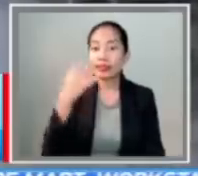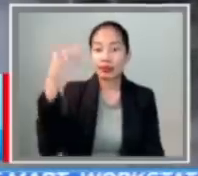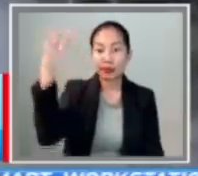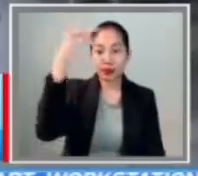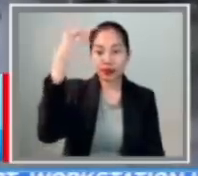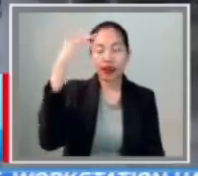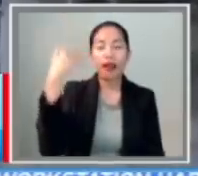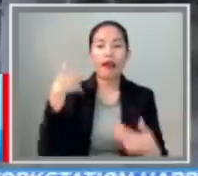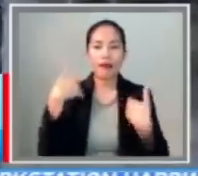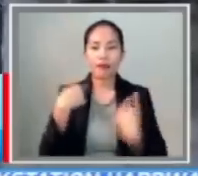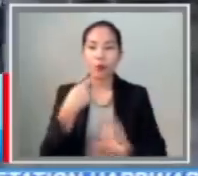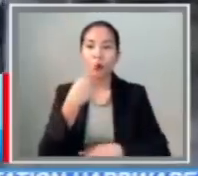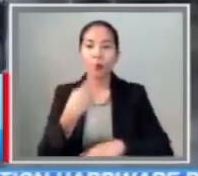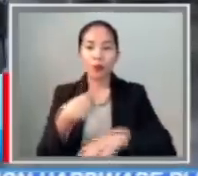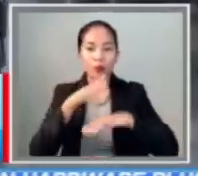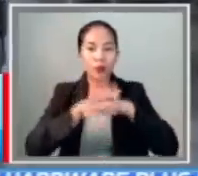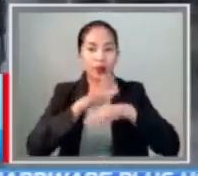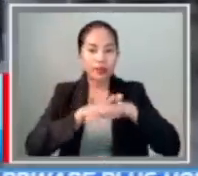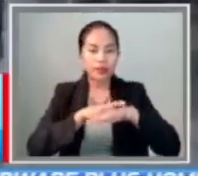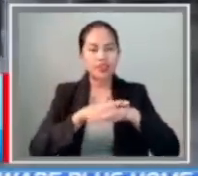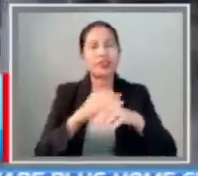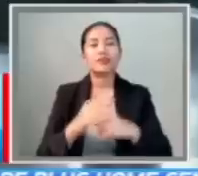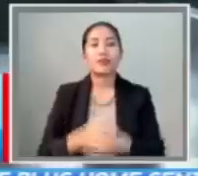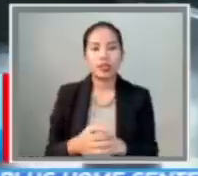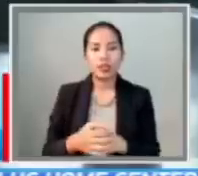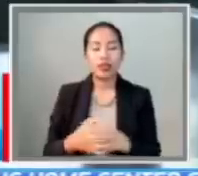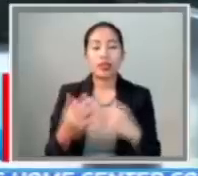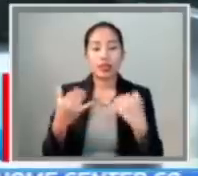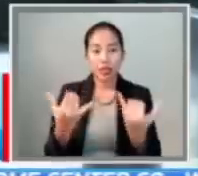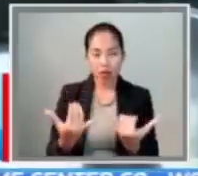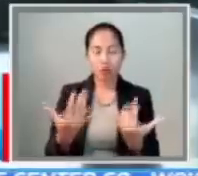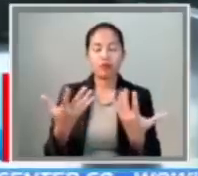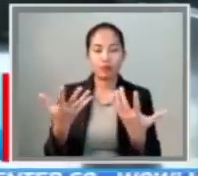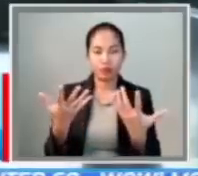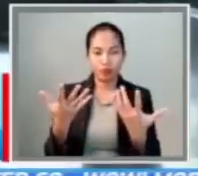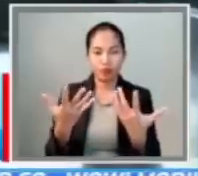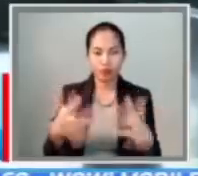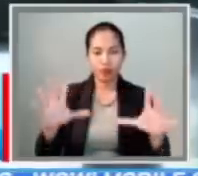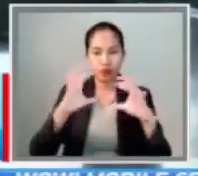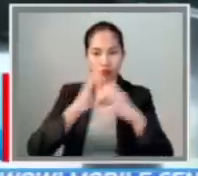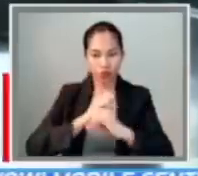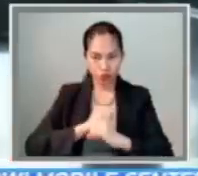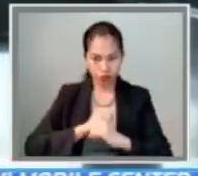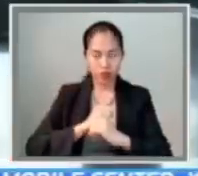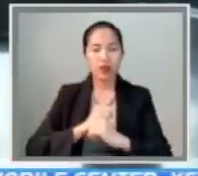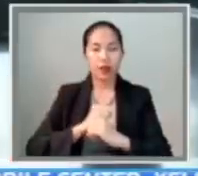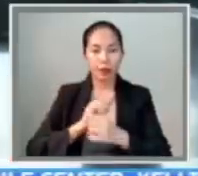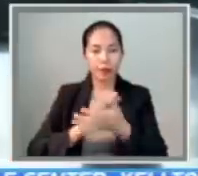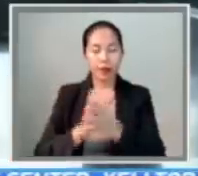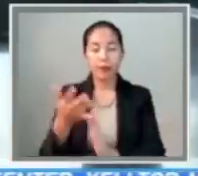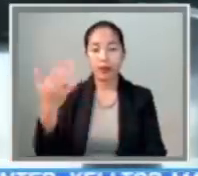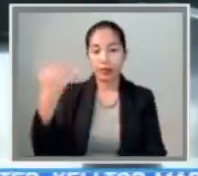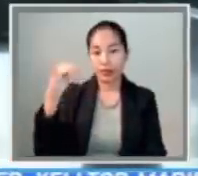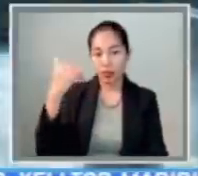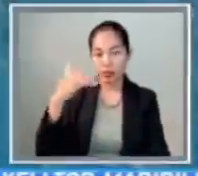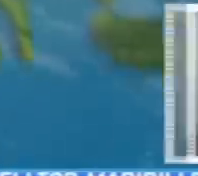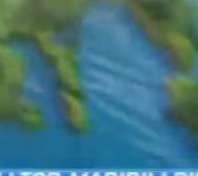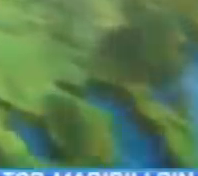ng umaga. Yellow na lamang po ito sa ngayon at bumalik na sa normal ang lipad ng mga eroplano.